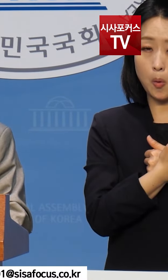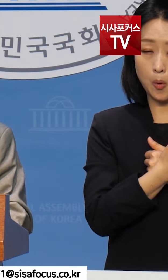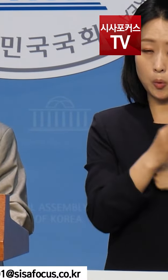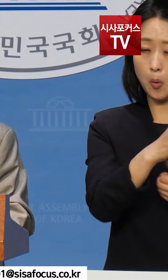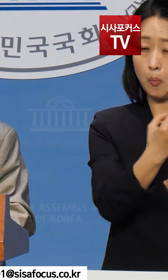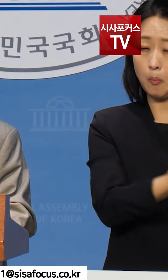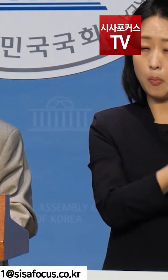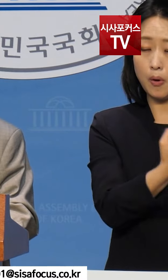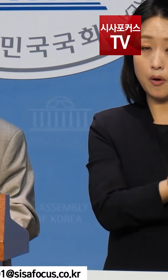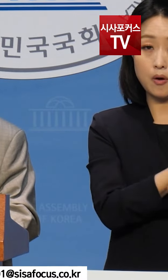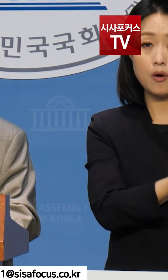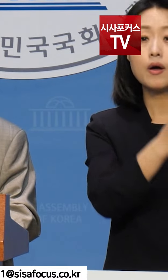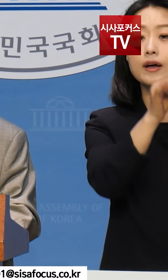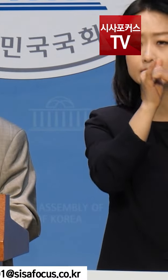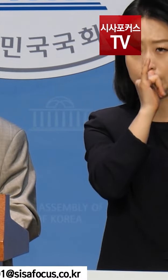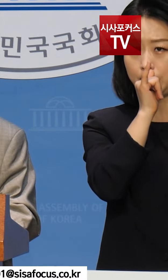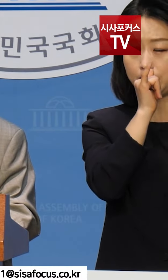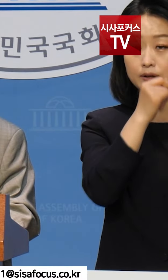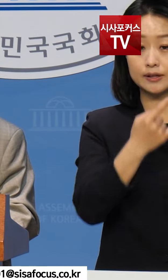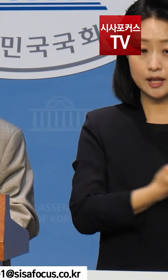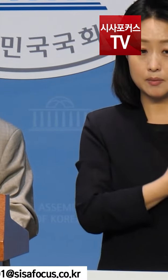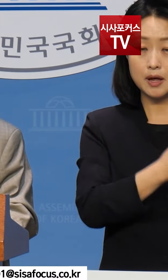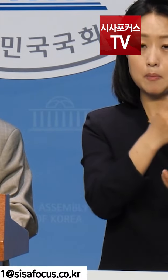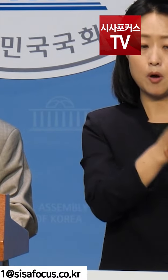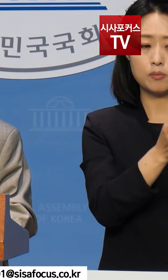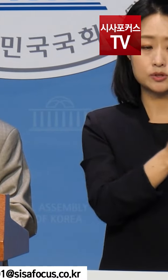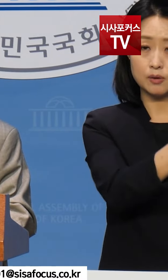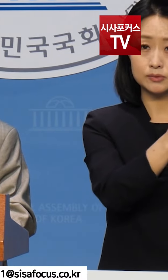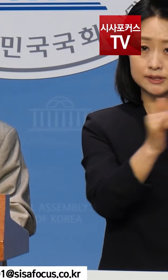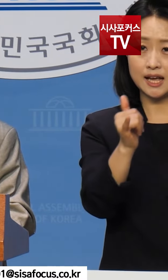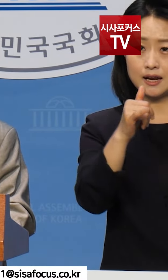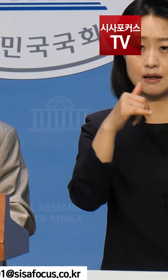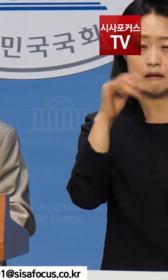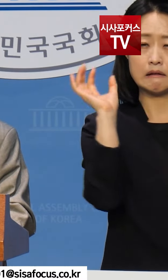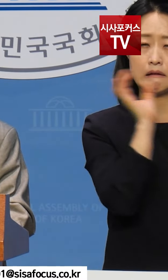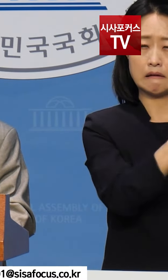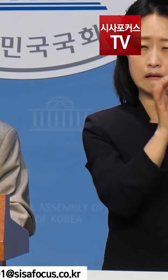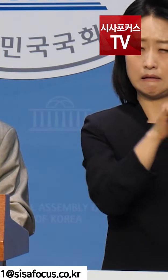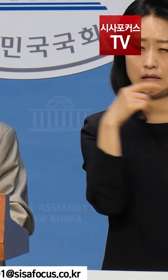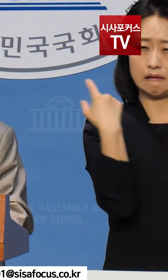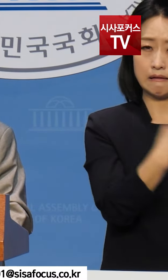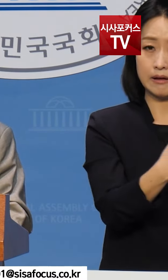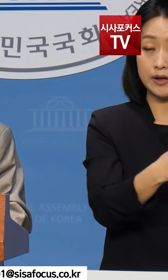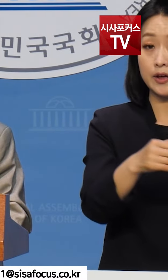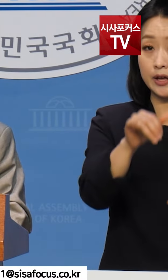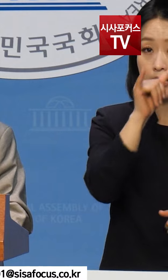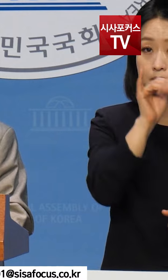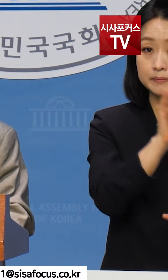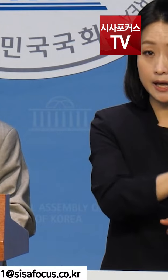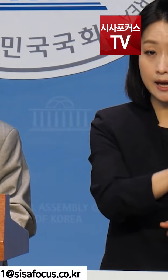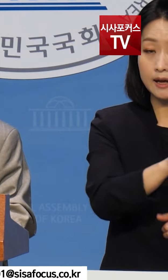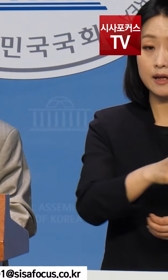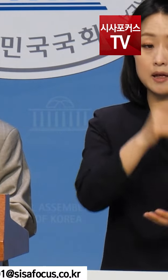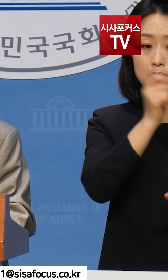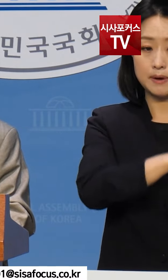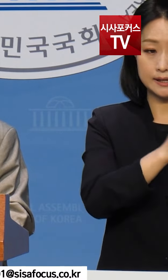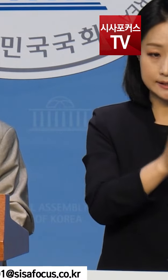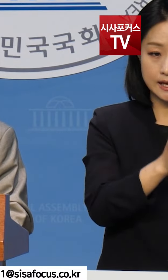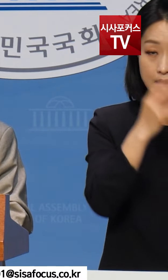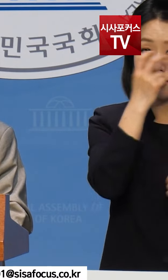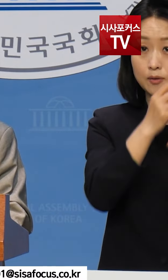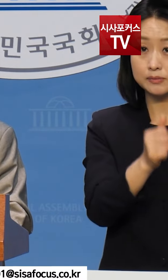되는 일까지 생기면서 법조인들이 규탄 대상까지 되었습니다. 법관과